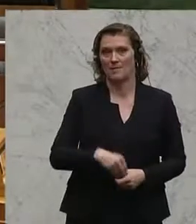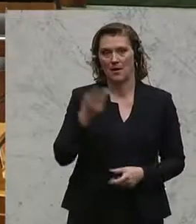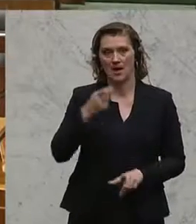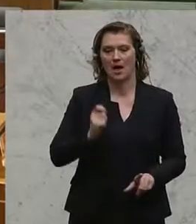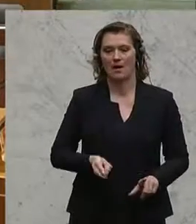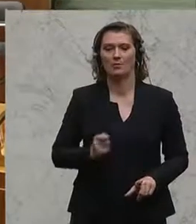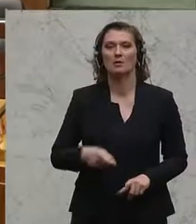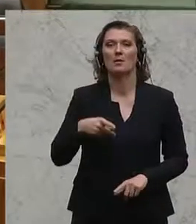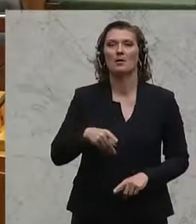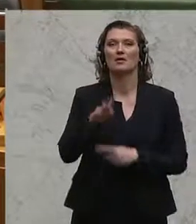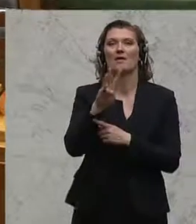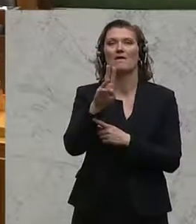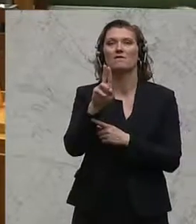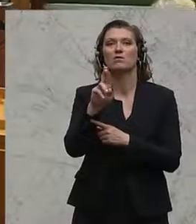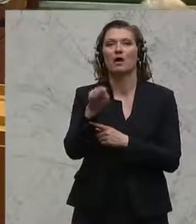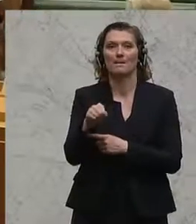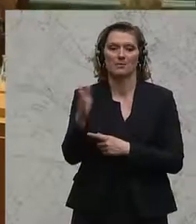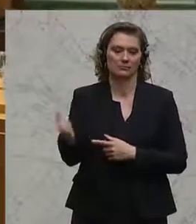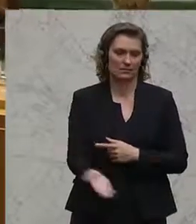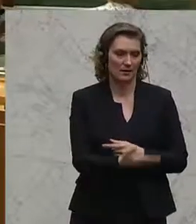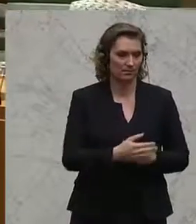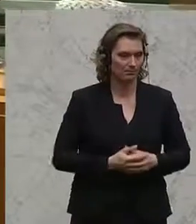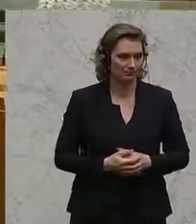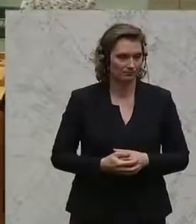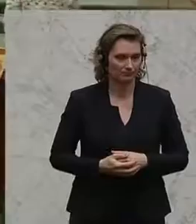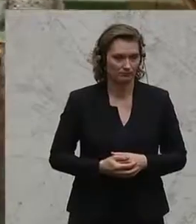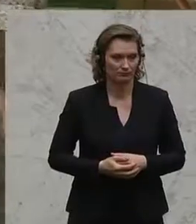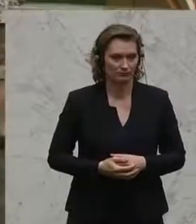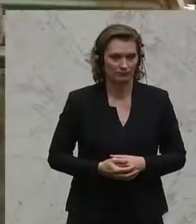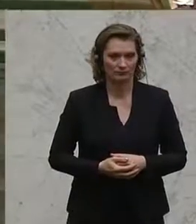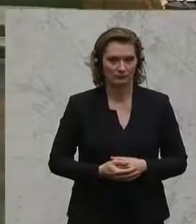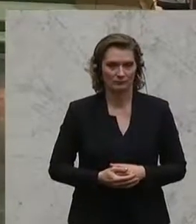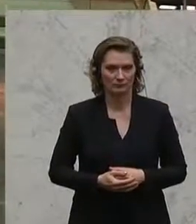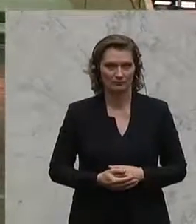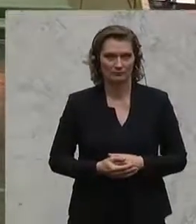Schulrechtsänderungsgesetzes betont sie im Besonderen die intensivere Sprachförderung.